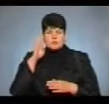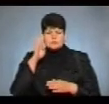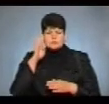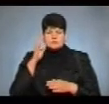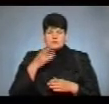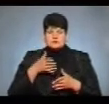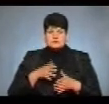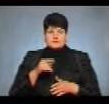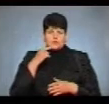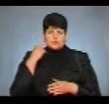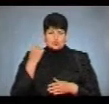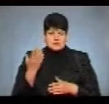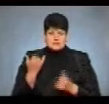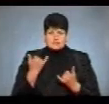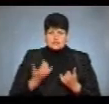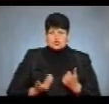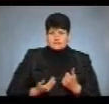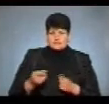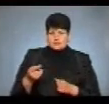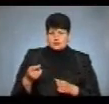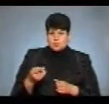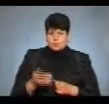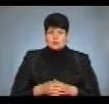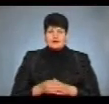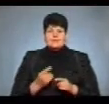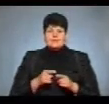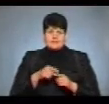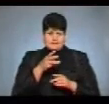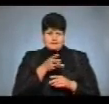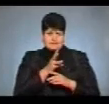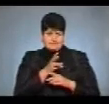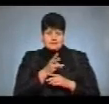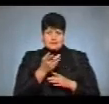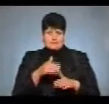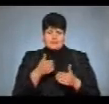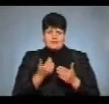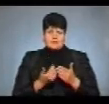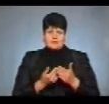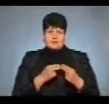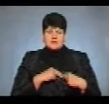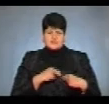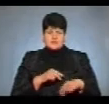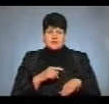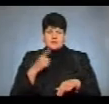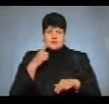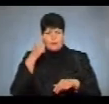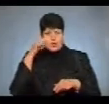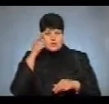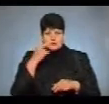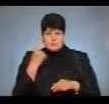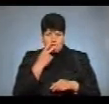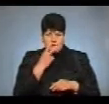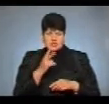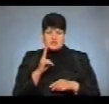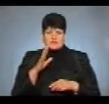Підозрюваний уродженець Росії, зараз він проживає в Тернополі. На цих кадрах, які новинам надали працівники Нацполіції області, ви бачите